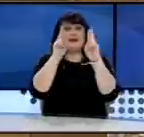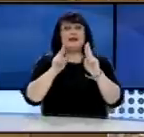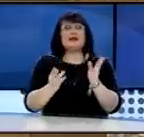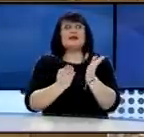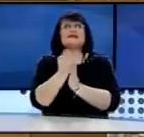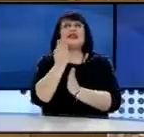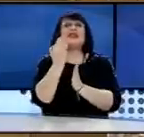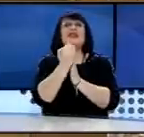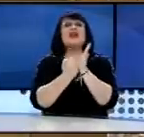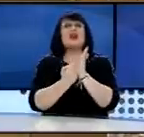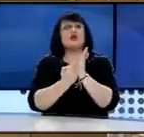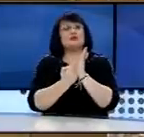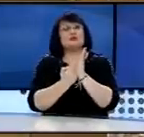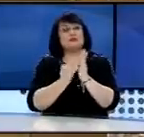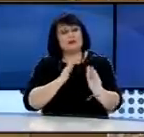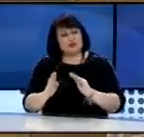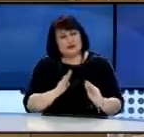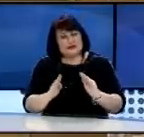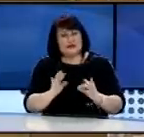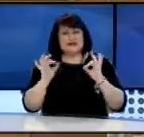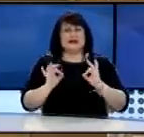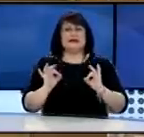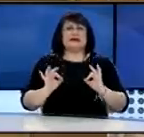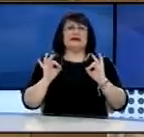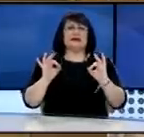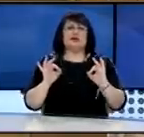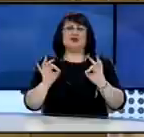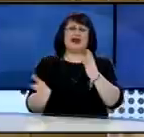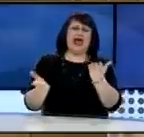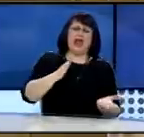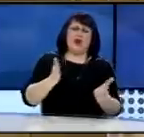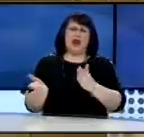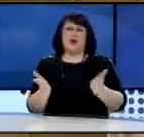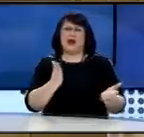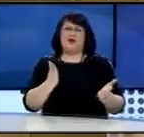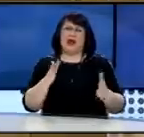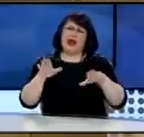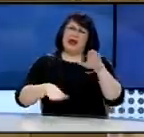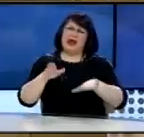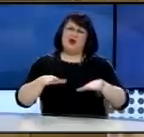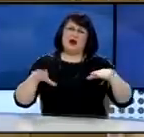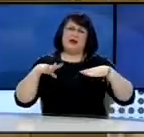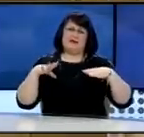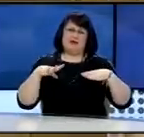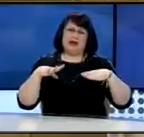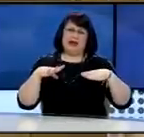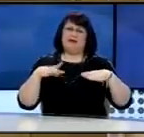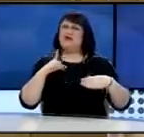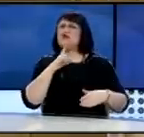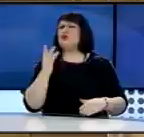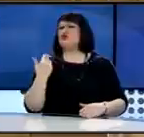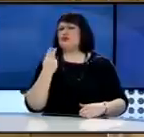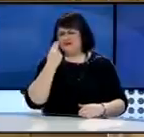δίκαιο. Με συνέπεια και όχι με δύο μέτρα και δύο σταθμά, όπως φάνηκε